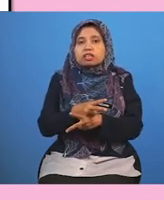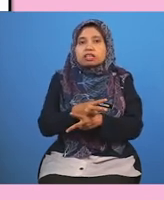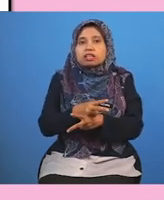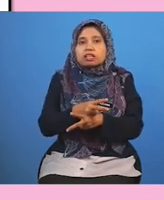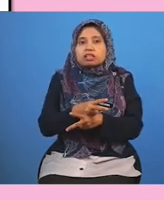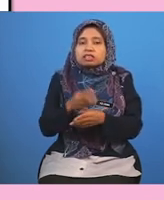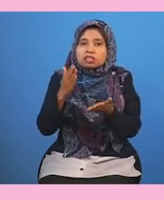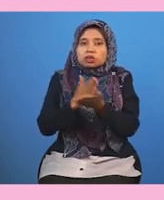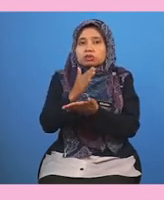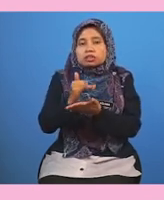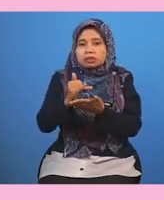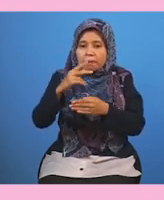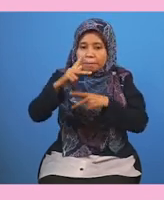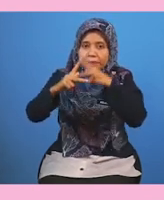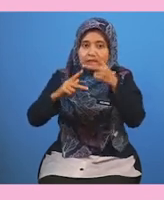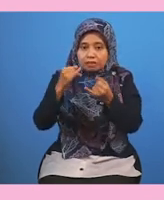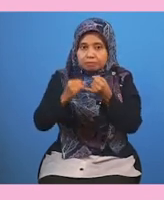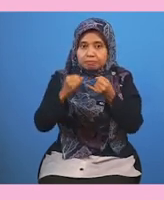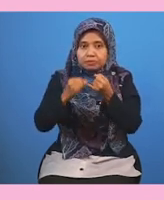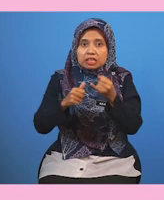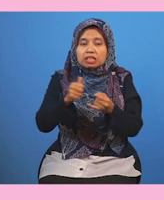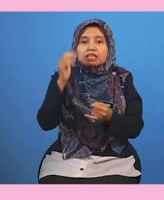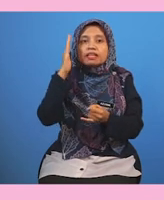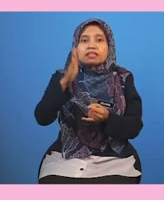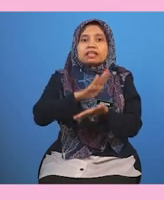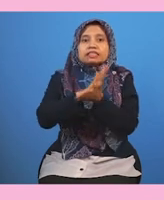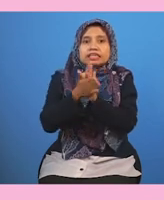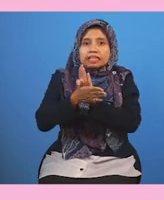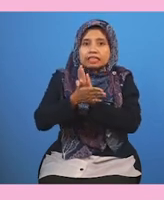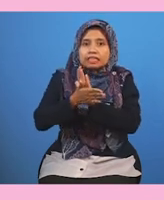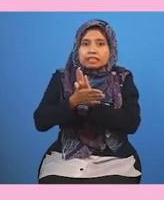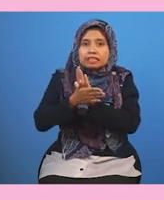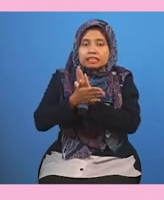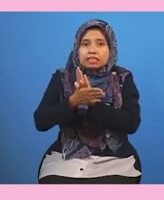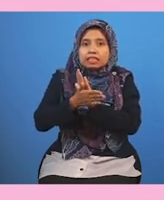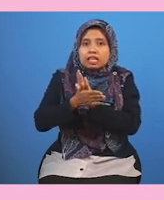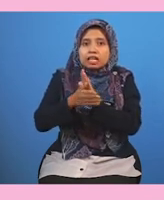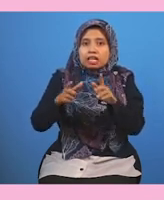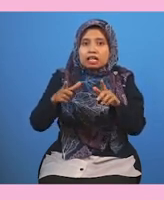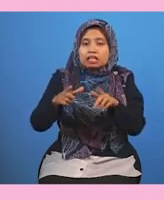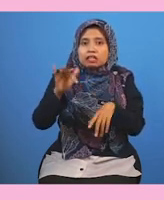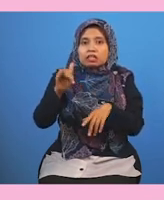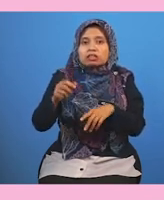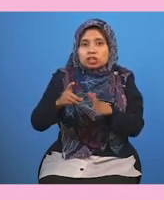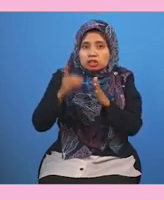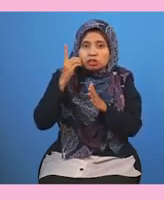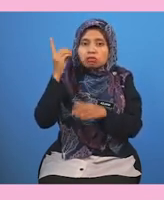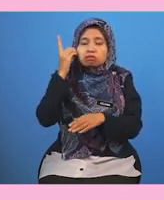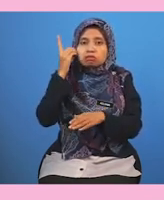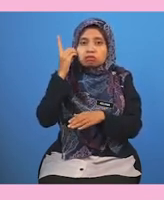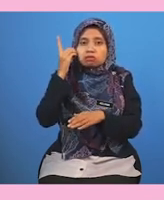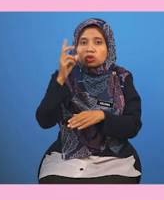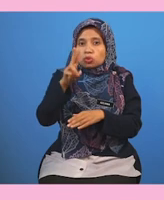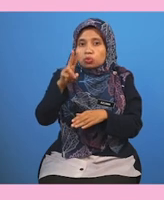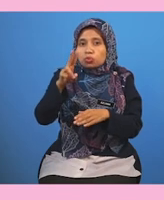Manakala peringkat terakhir adalah ia akan menjadi kumbang dewasa yang kehitaman bersaiz